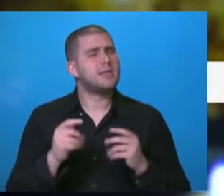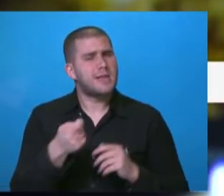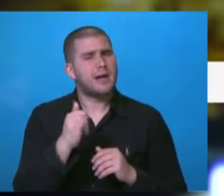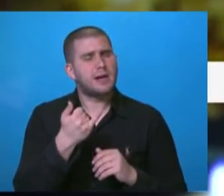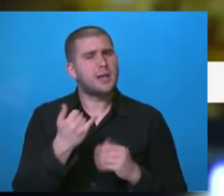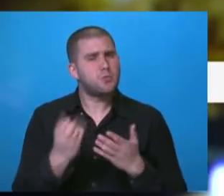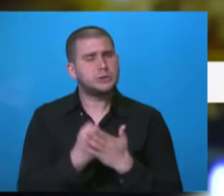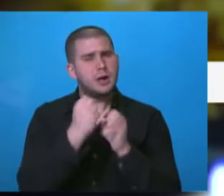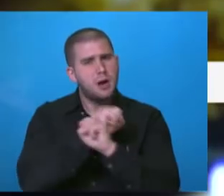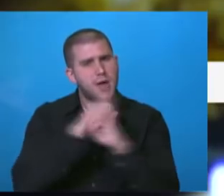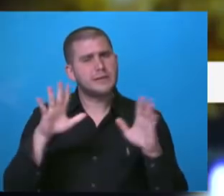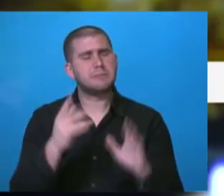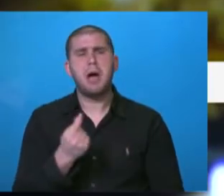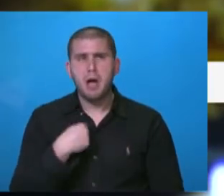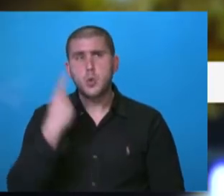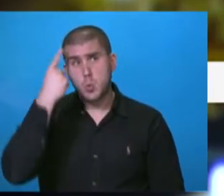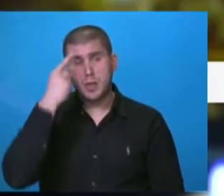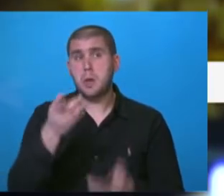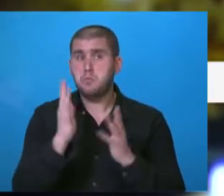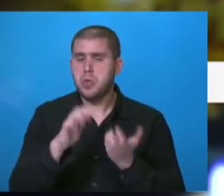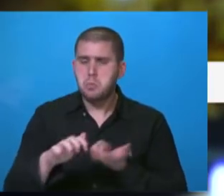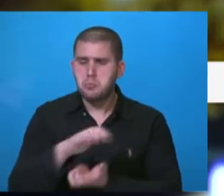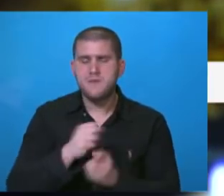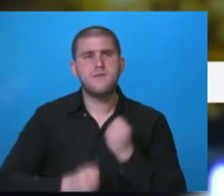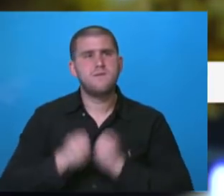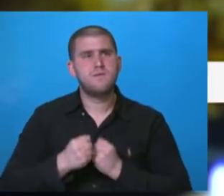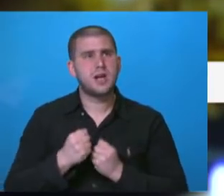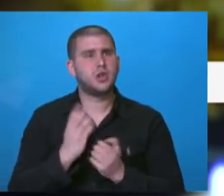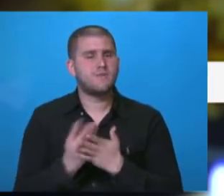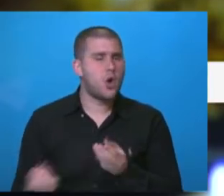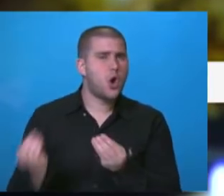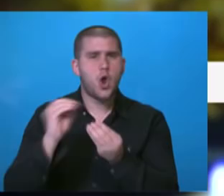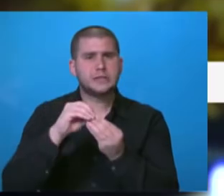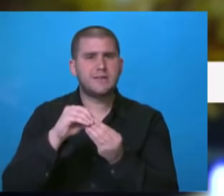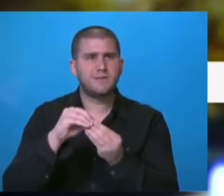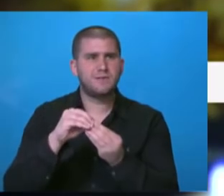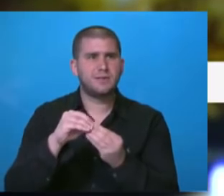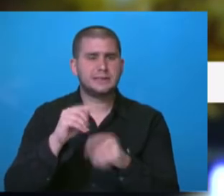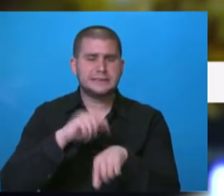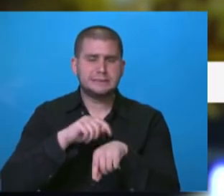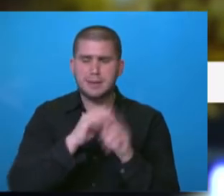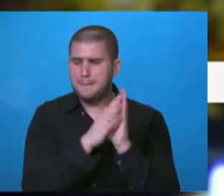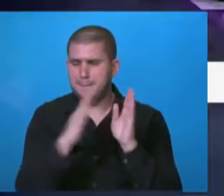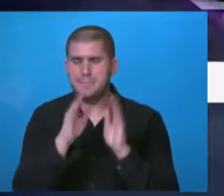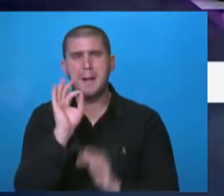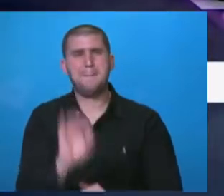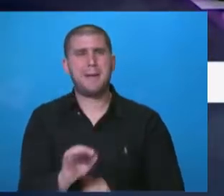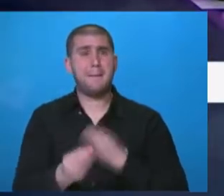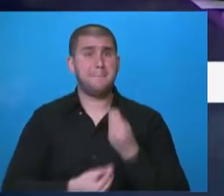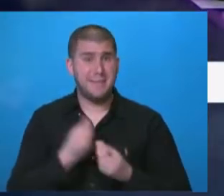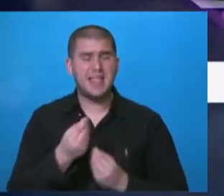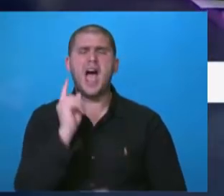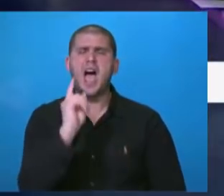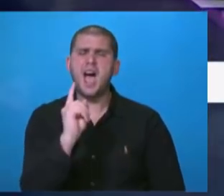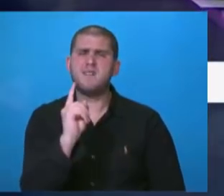מצליחים לצאת החוצה? אני יודעת שזה מאוד מורכב וקשה מאוד להכניס תיוג של זמנים לפגיעות מיניות, אבל בכל